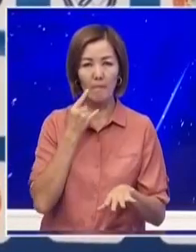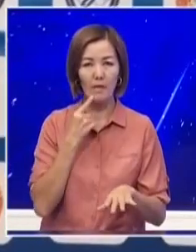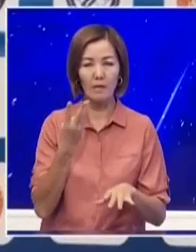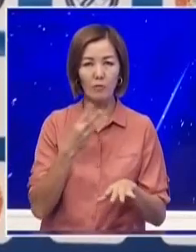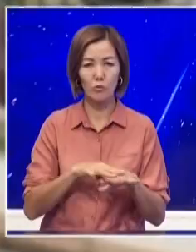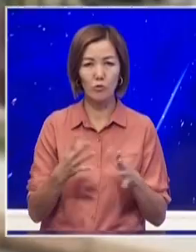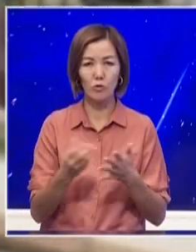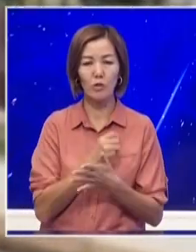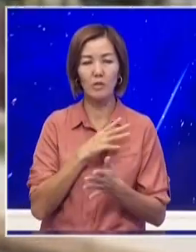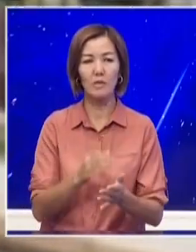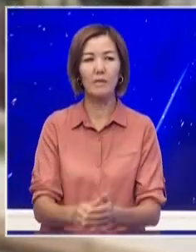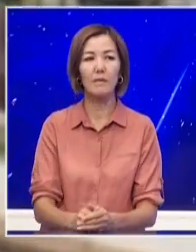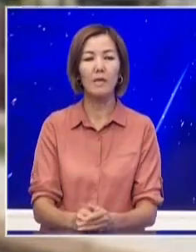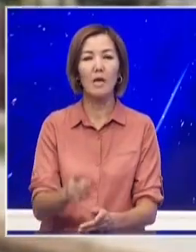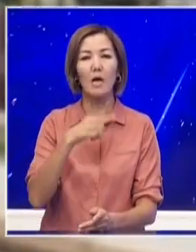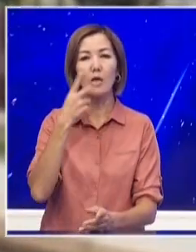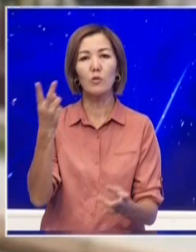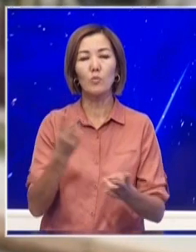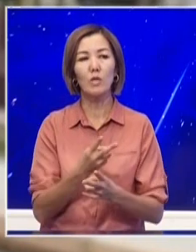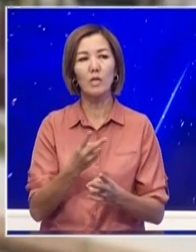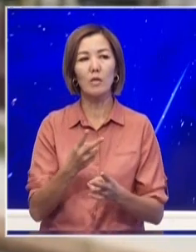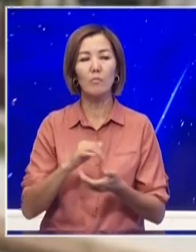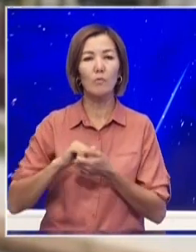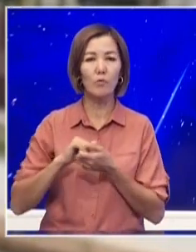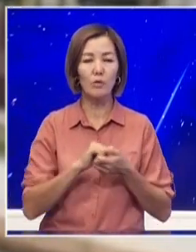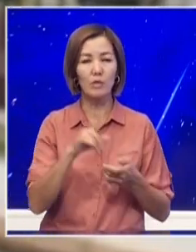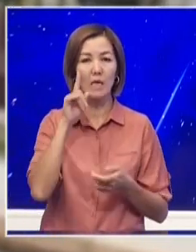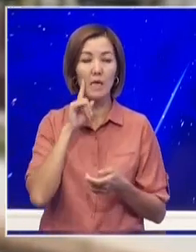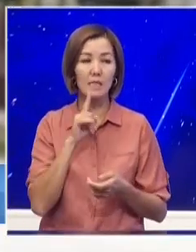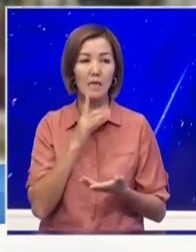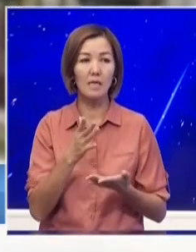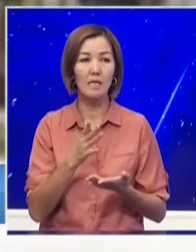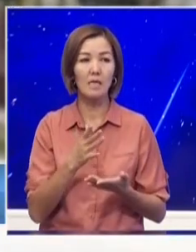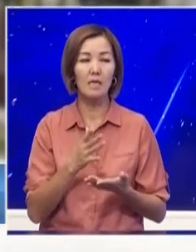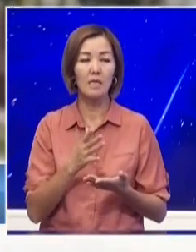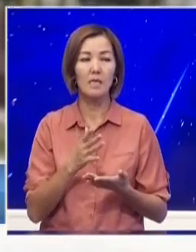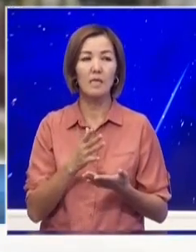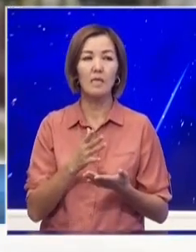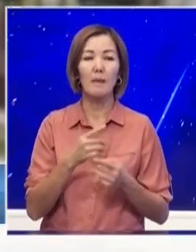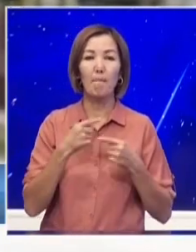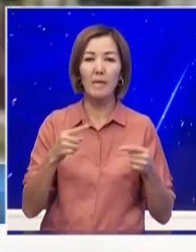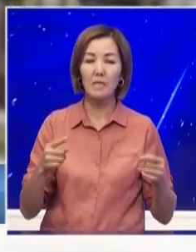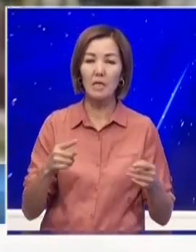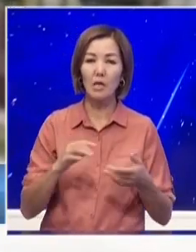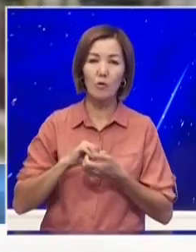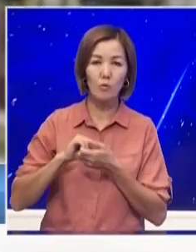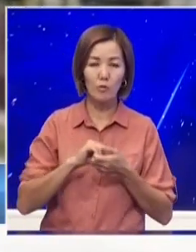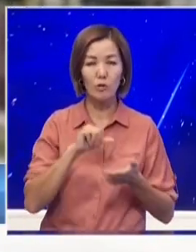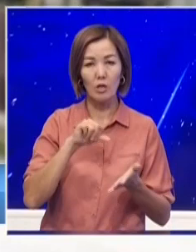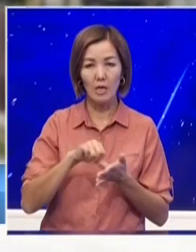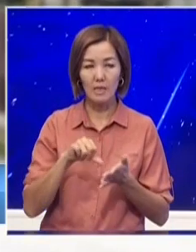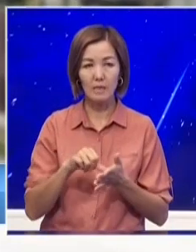қоланы қанағат тұтты. Айта кетсек, бұл күресімізге, қазақ күресімізге Басқа да күрес түрлеріне кеп